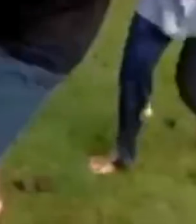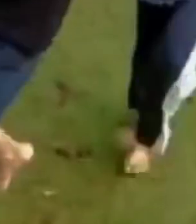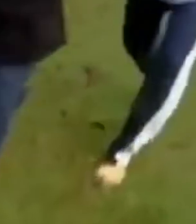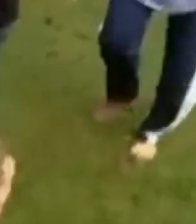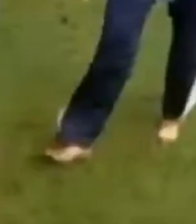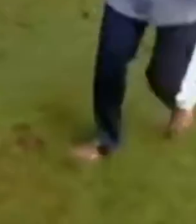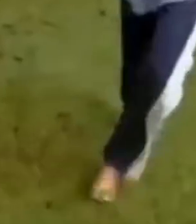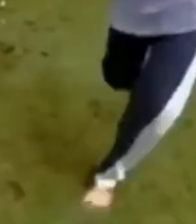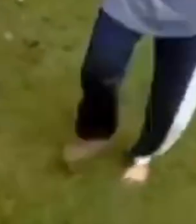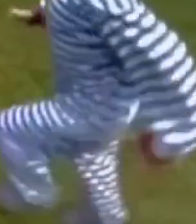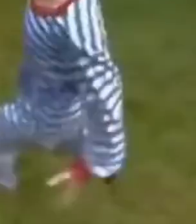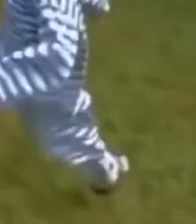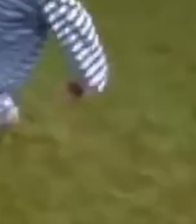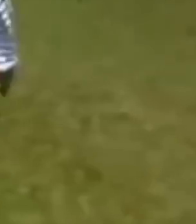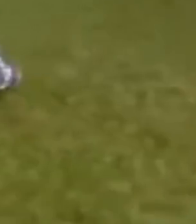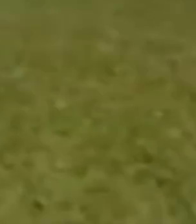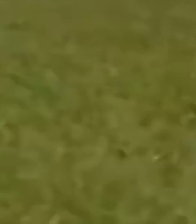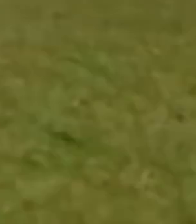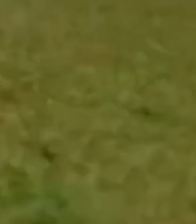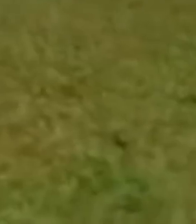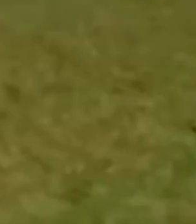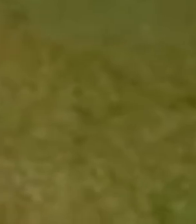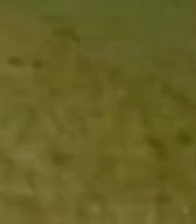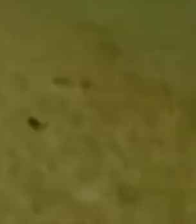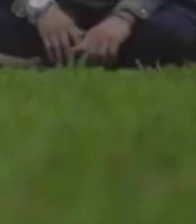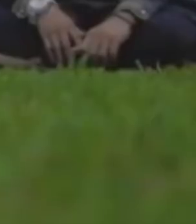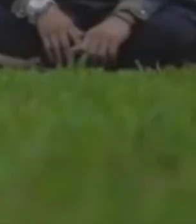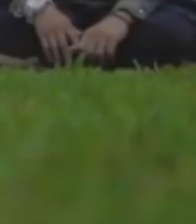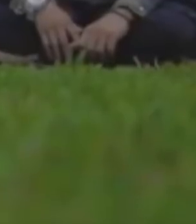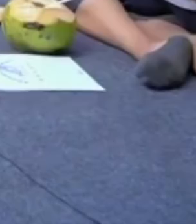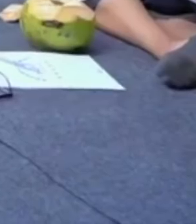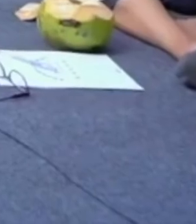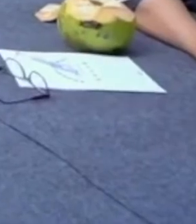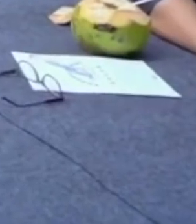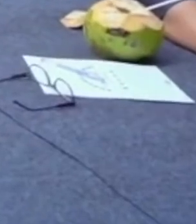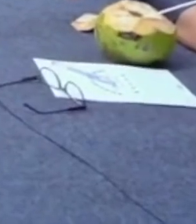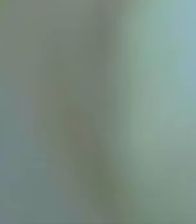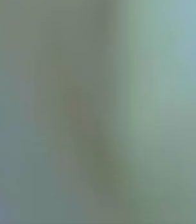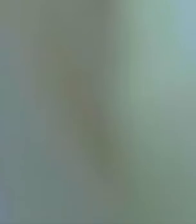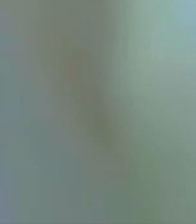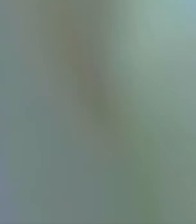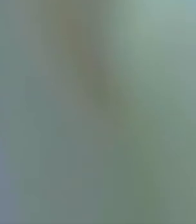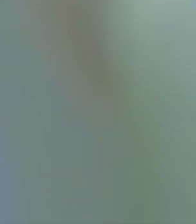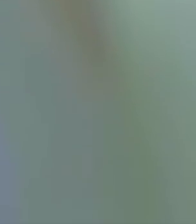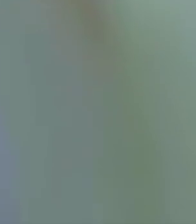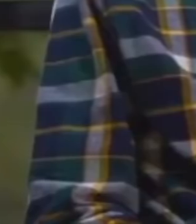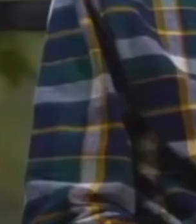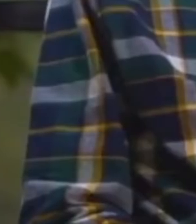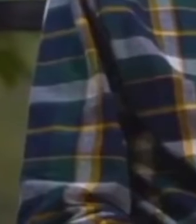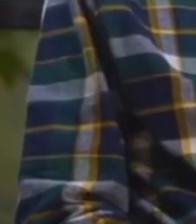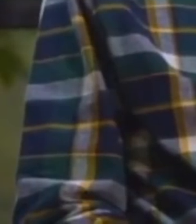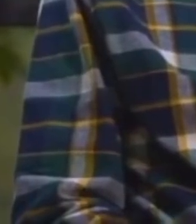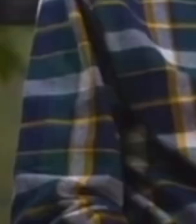kita kenal Tapi kalau mereka anda Shalih maka ketika mendoakan dah nyampe kepada kita makanya Masya Allah itulah yang menjadikan akhirnya